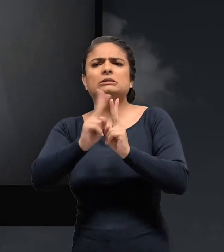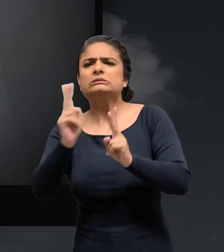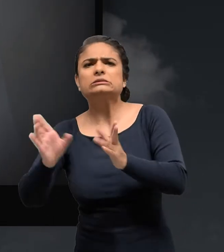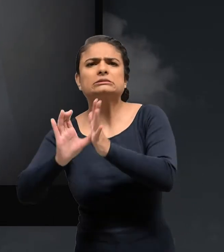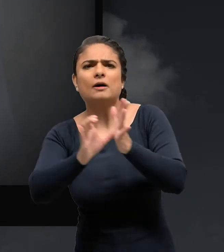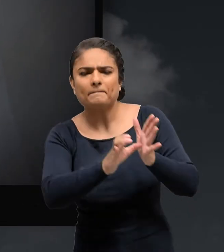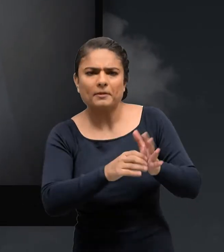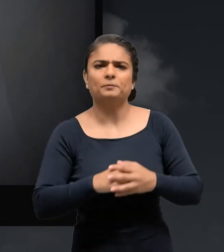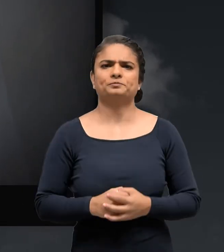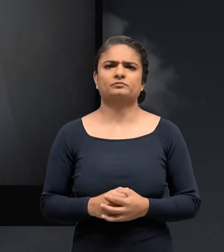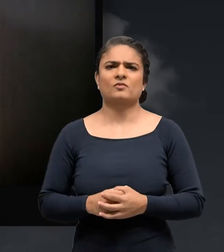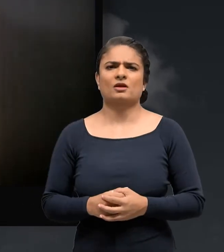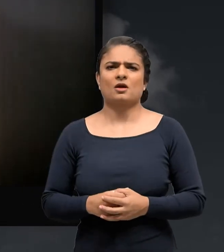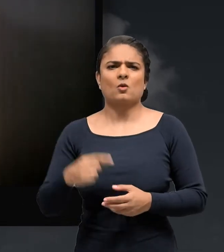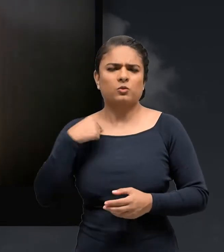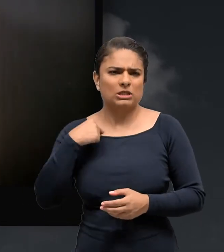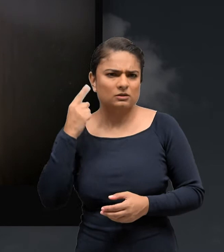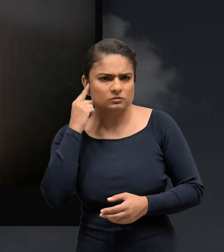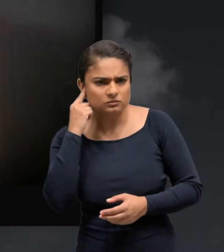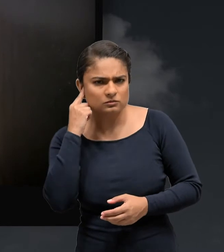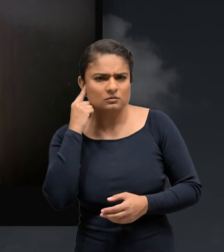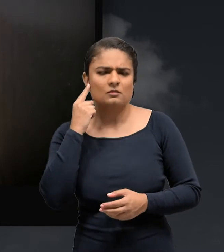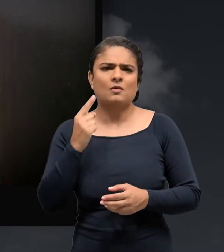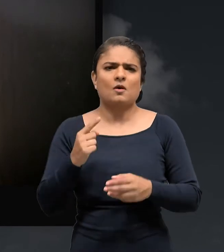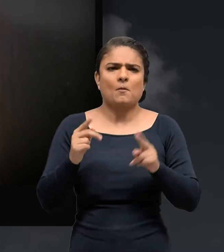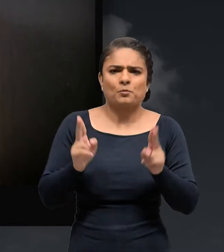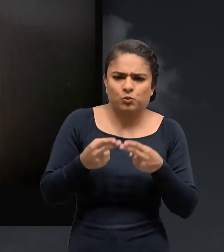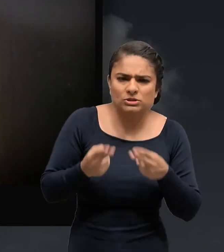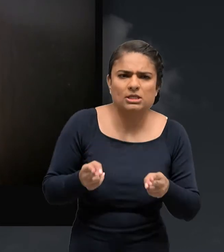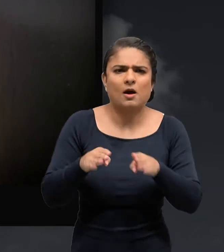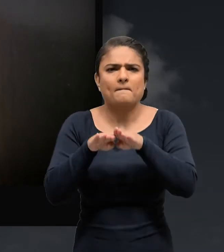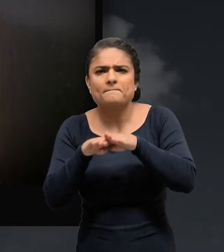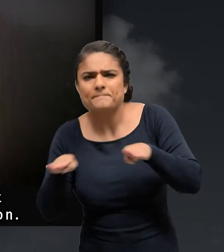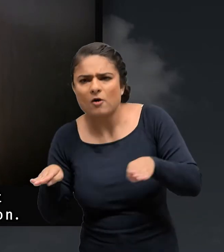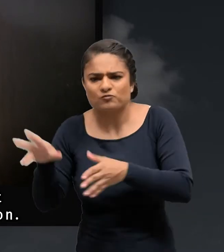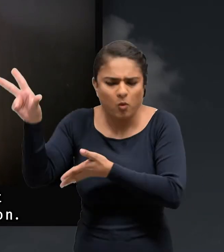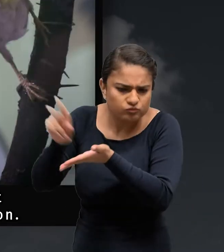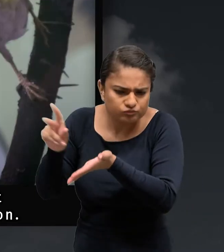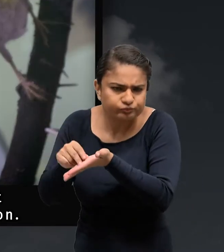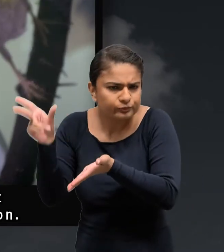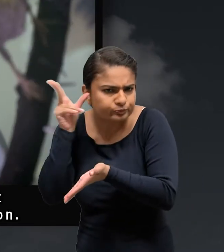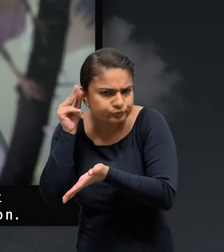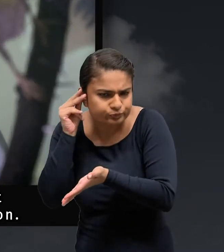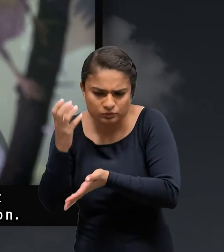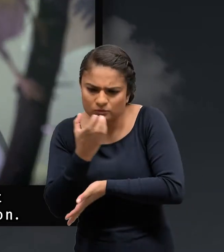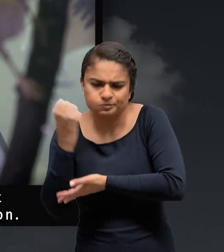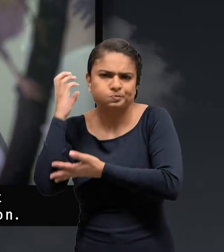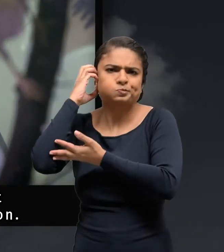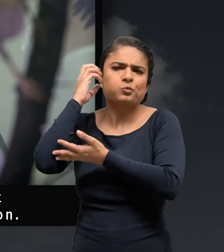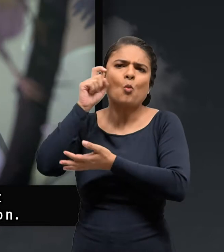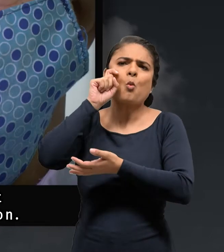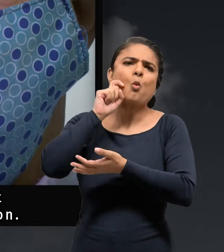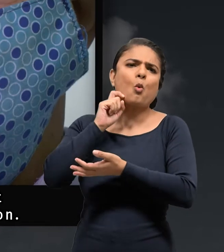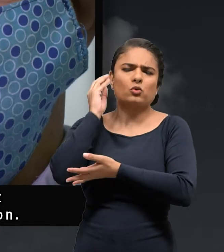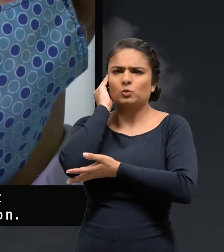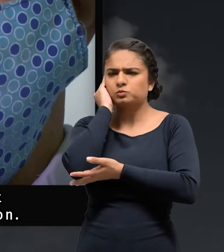the platform at which the final blow. Hierdie gehoorstukkies, omdat jy kan